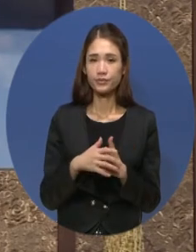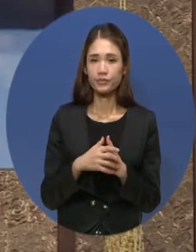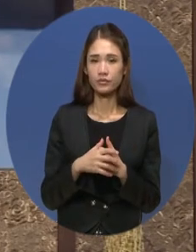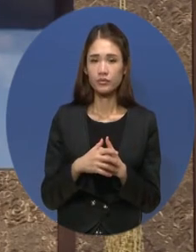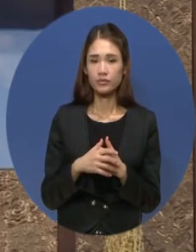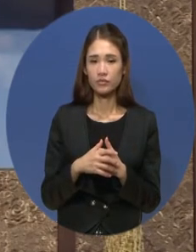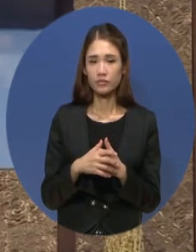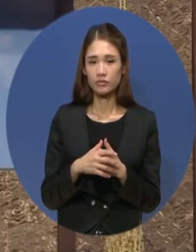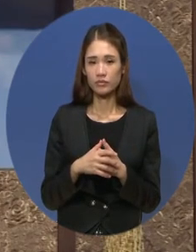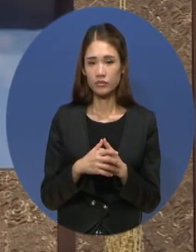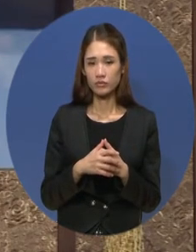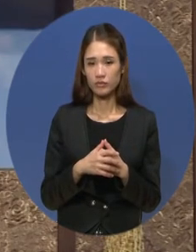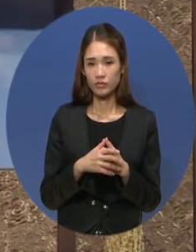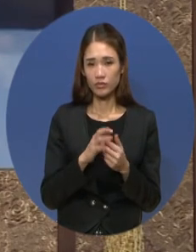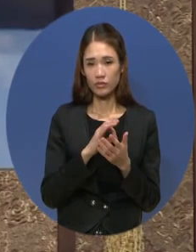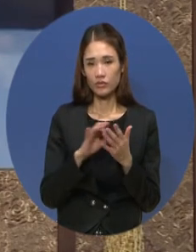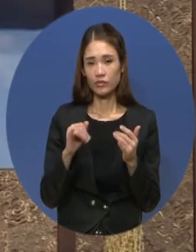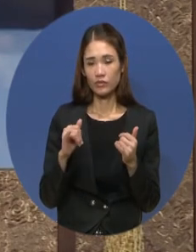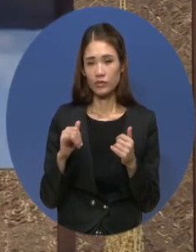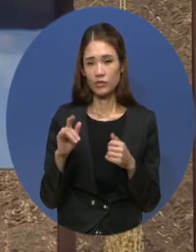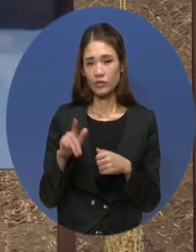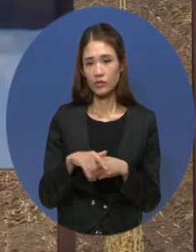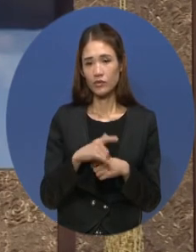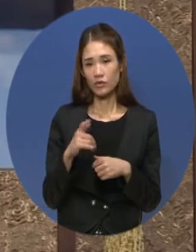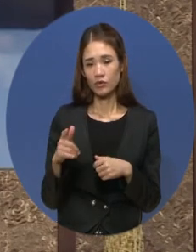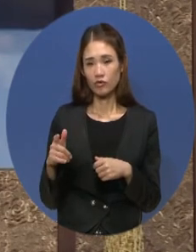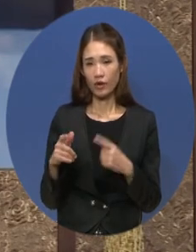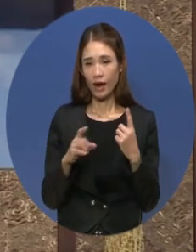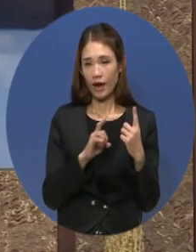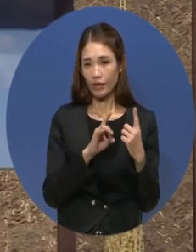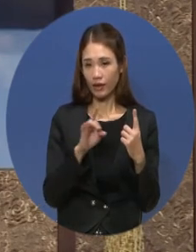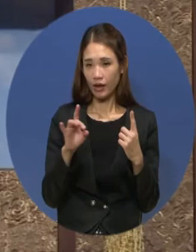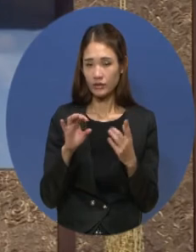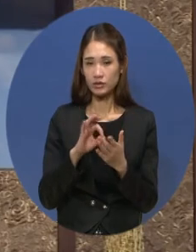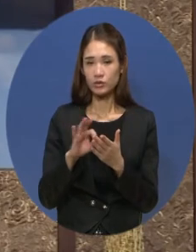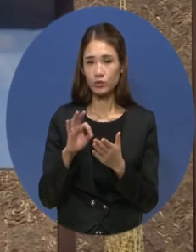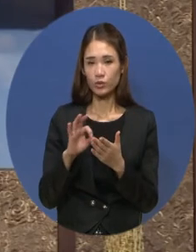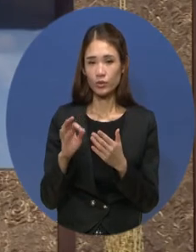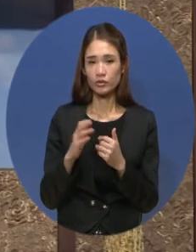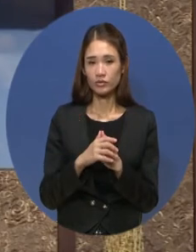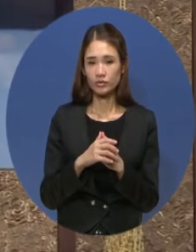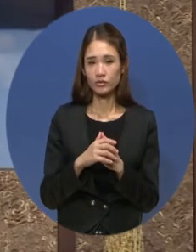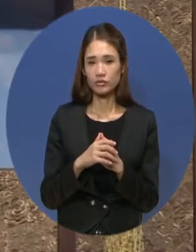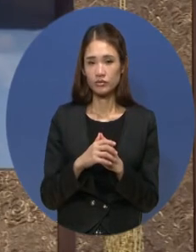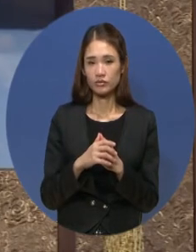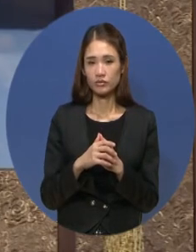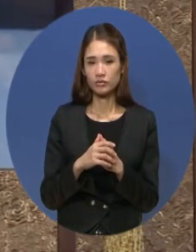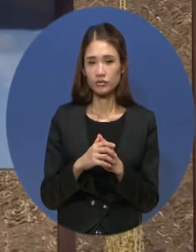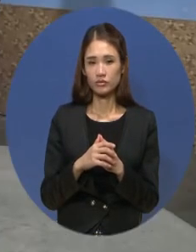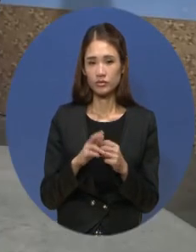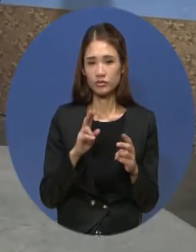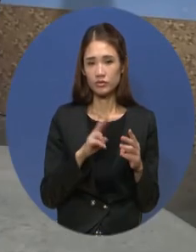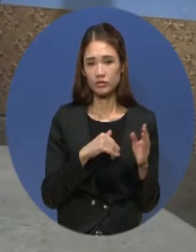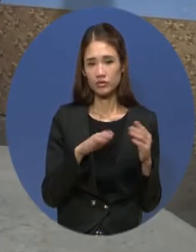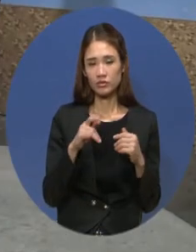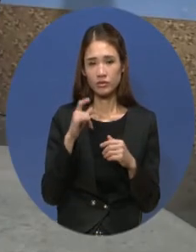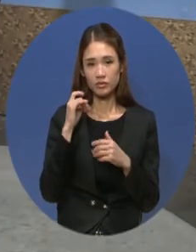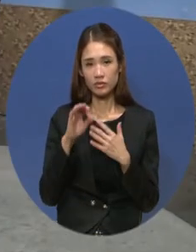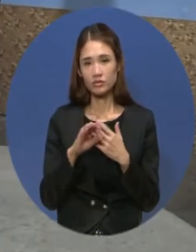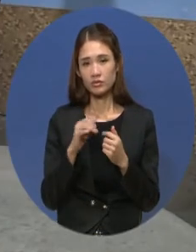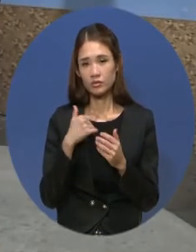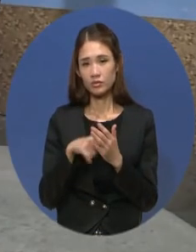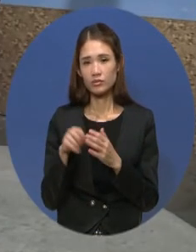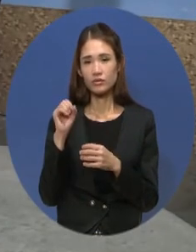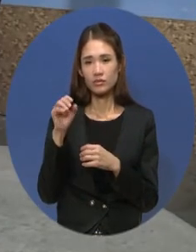이런걸 만들어 가지고 이용 인들이 하루에 하나씩 일으키 이용을 하신것 세션의 못가면 집에서 물건 던지